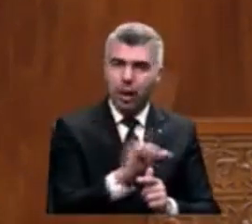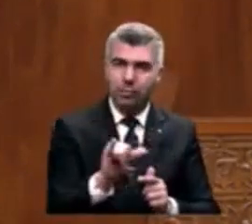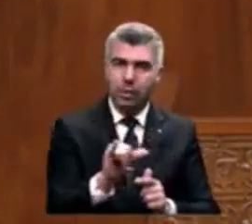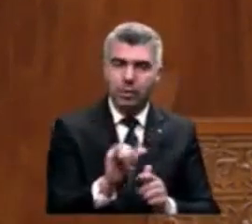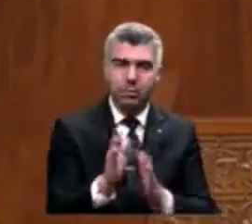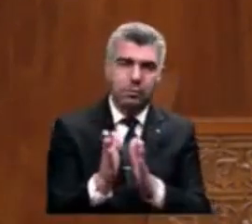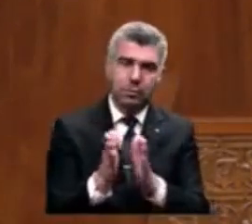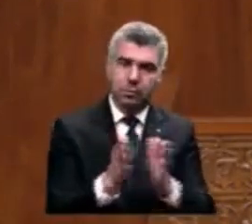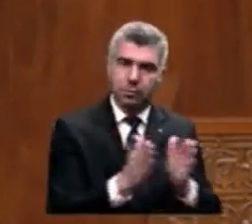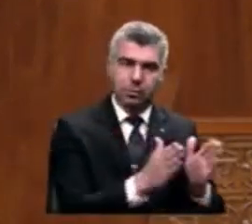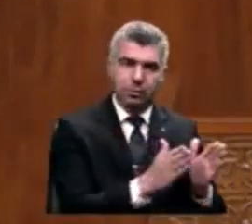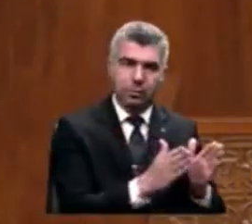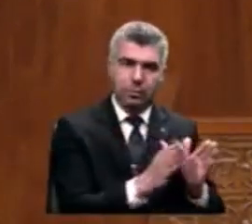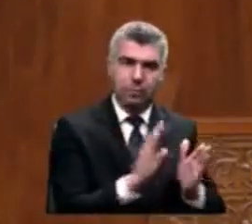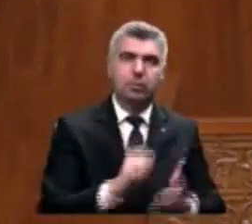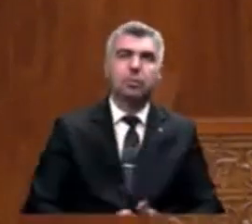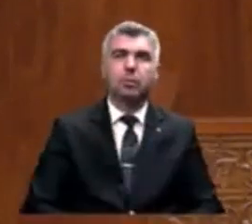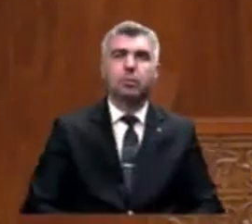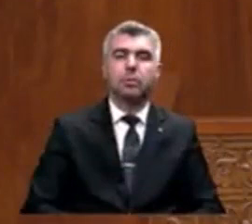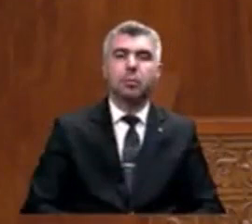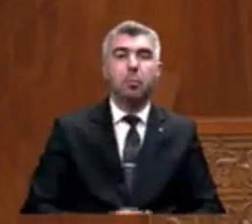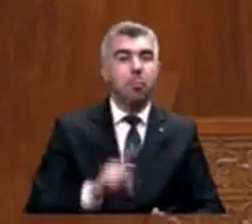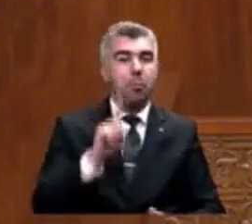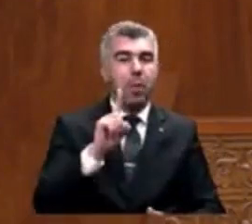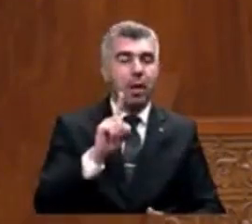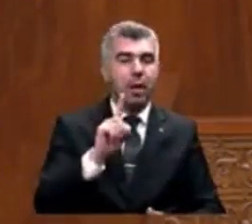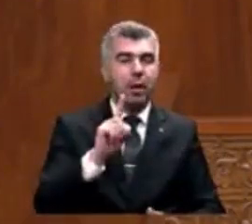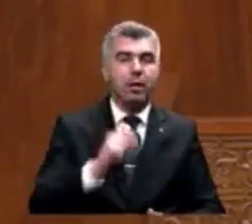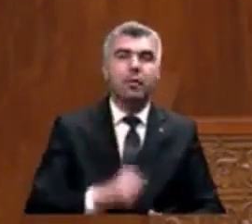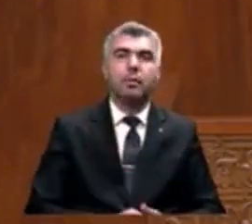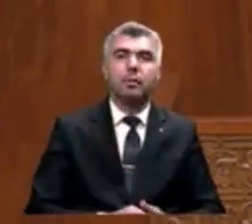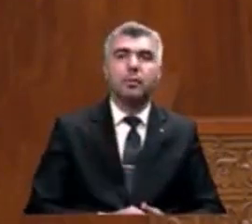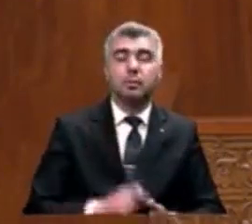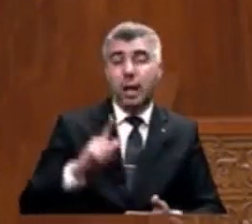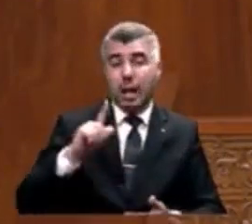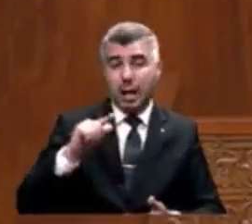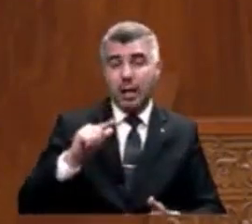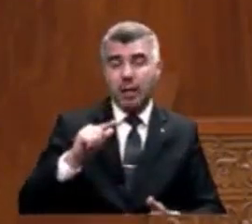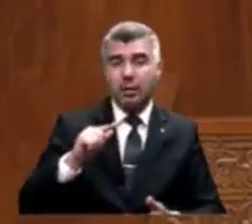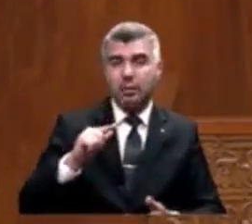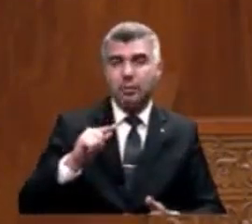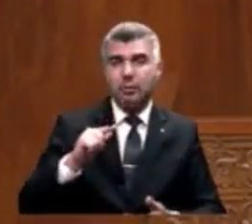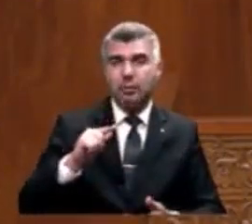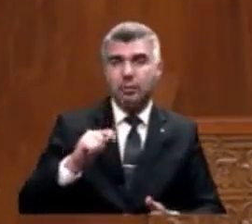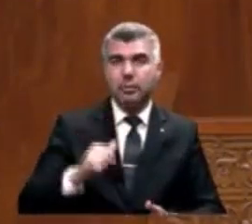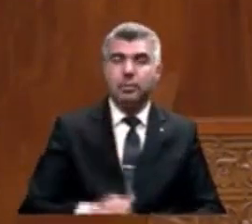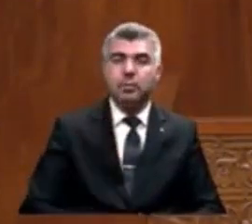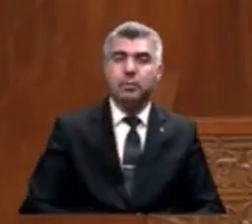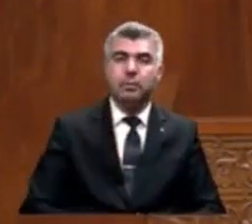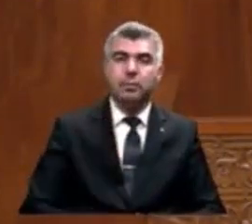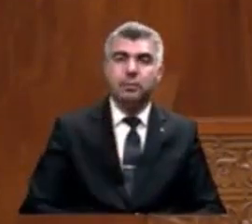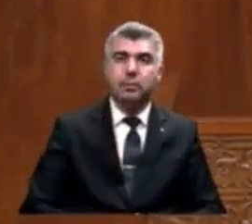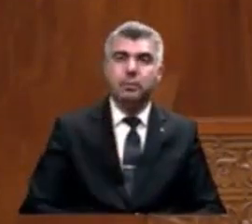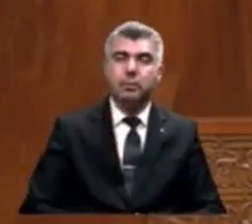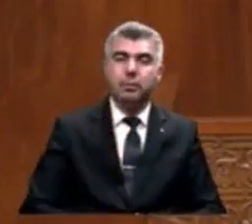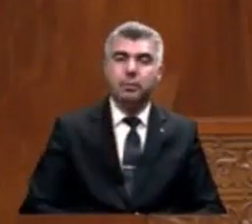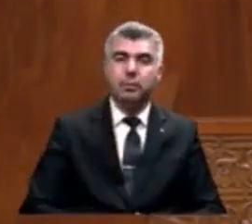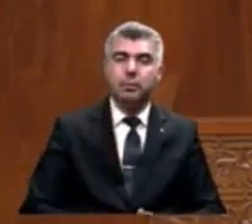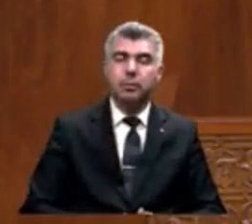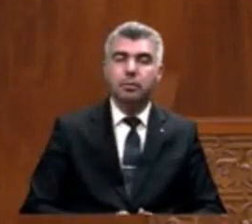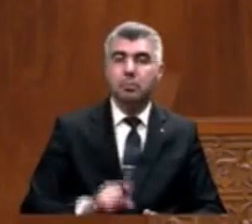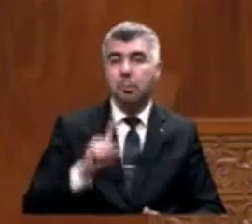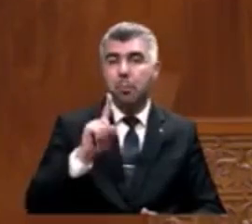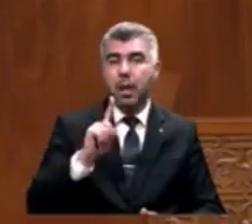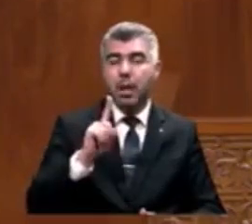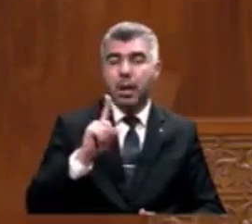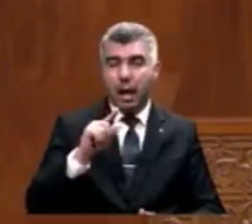ولكن راه عنده هادو هادو كان نتيجة